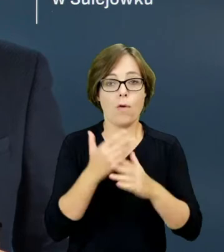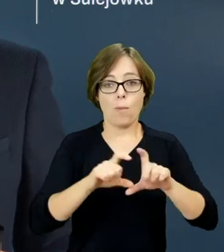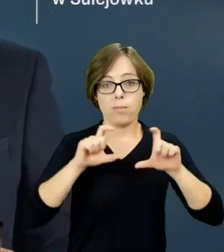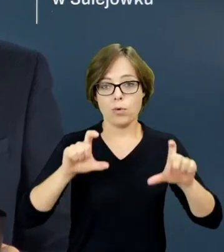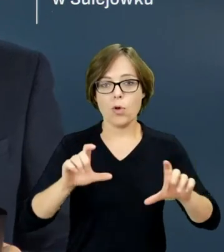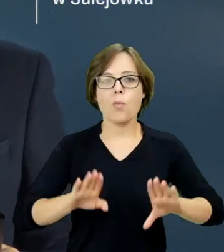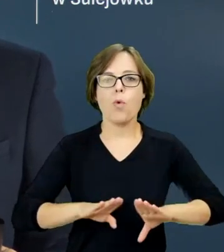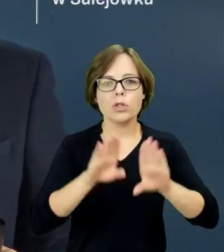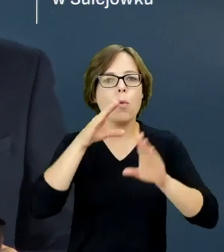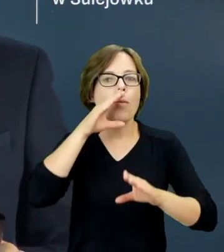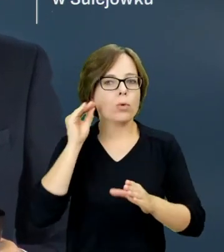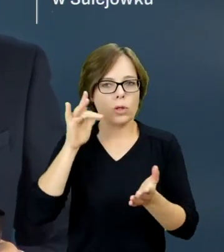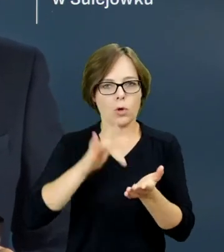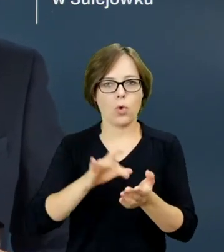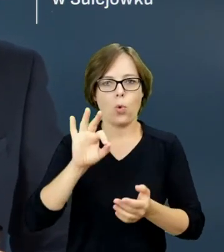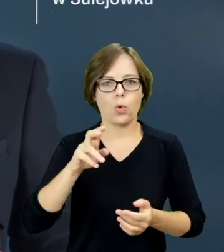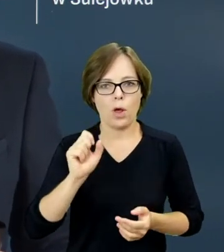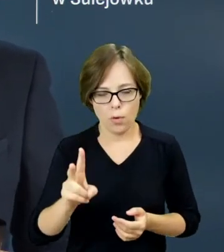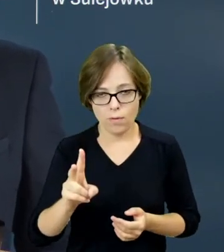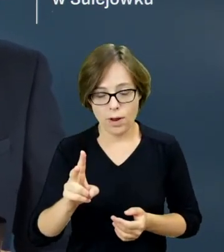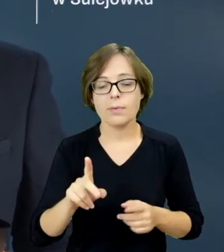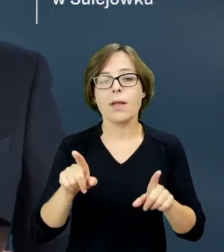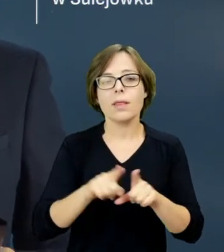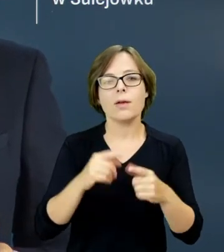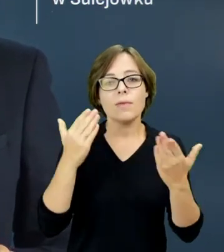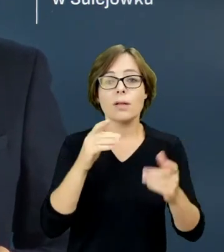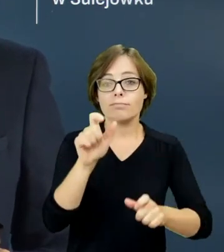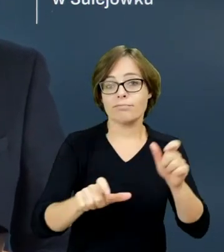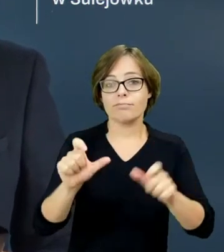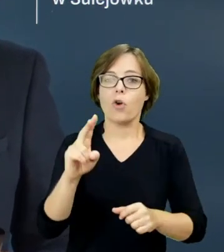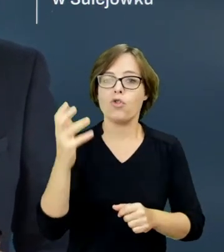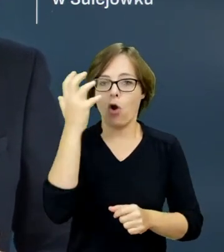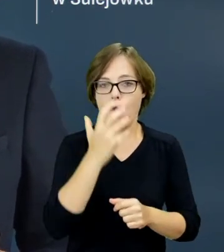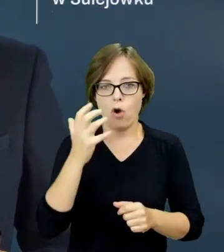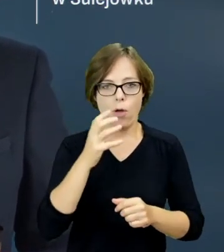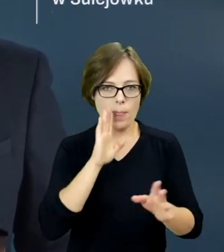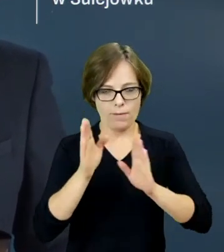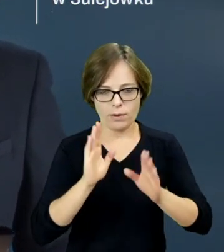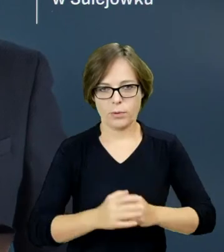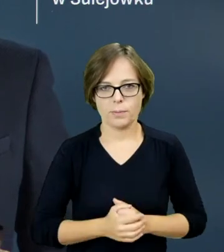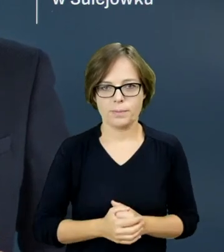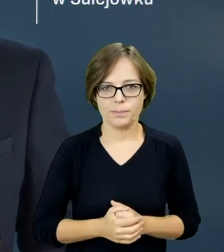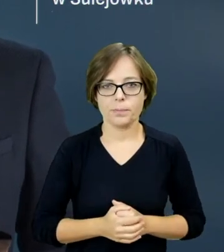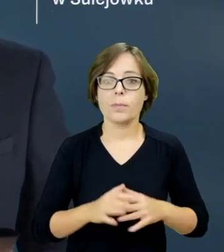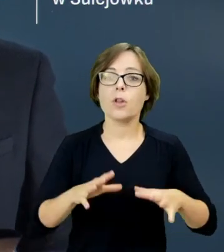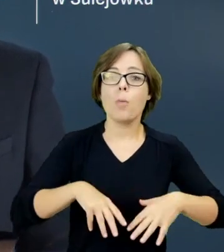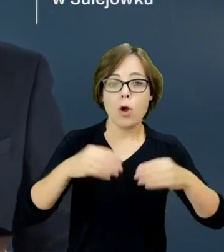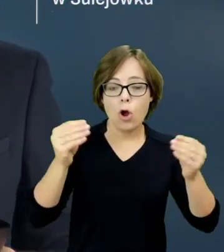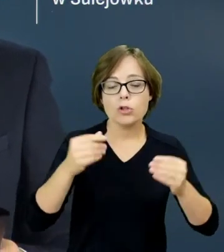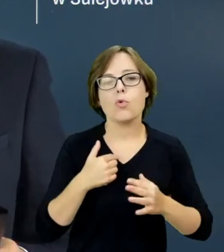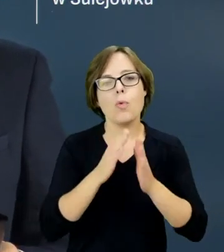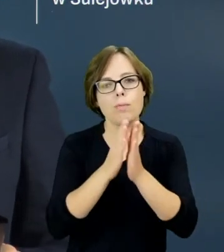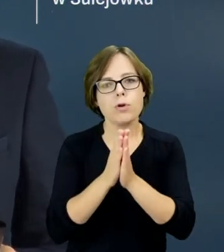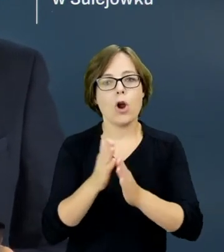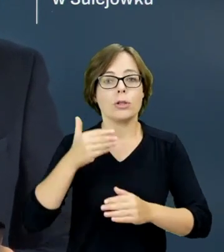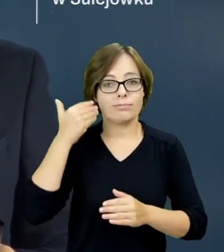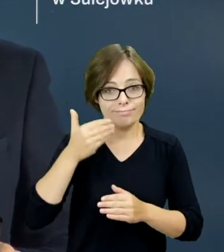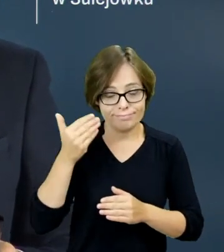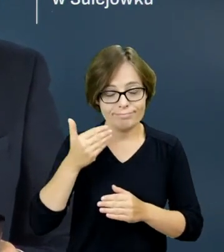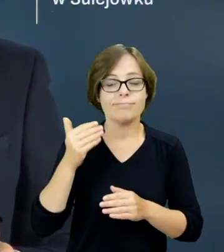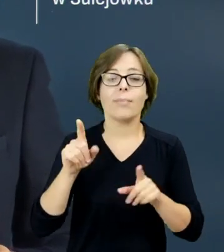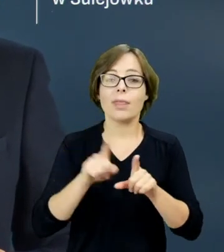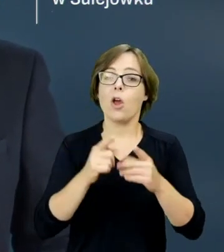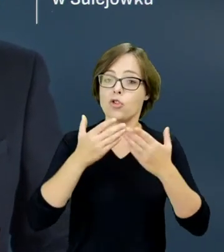Józefa Piłsudskiego w Sulejówku, jak i osoby oglądające transmisję na Facebooku. Na początek poproszę o zabranie głosu i otwarcie obrad